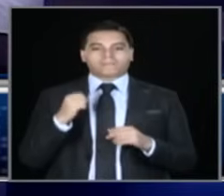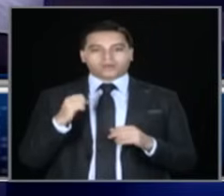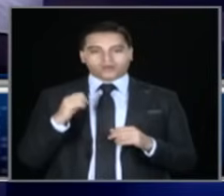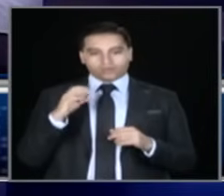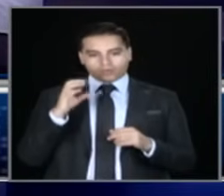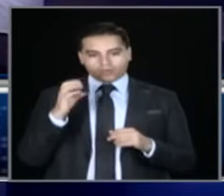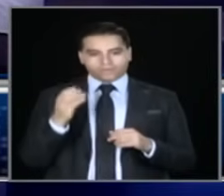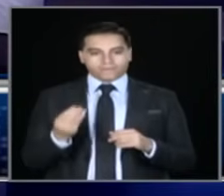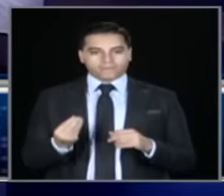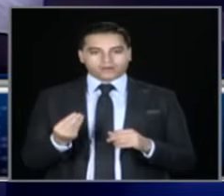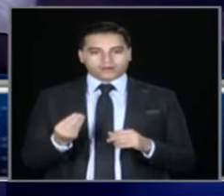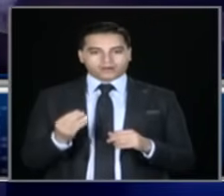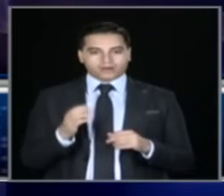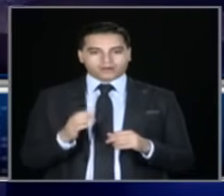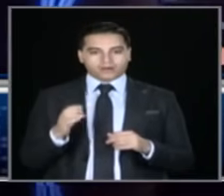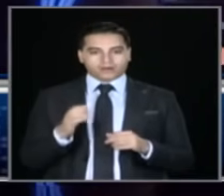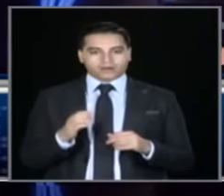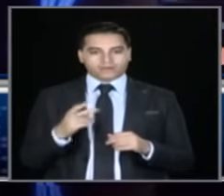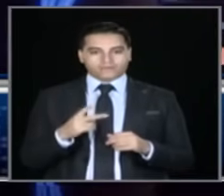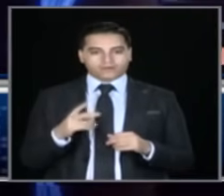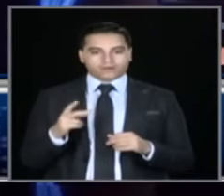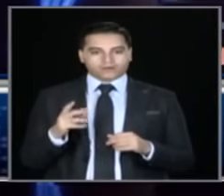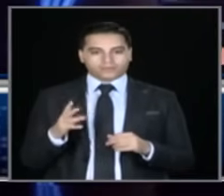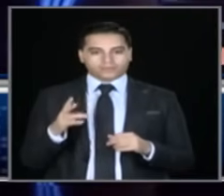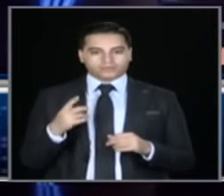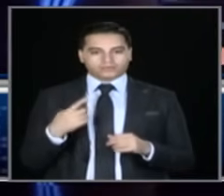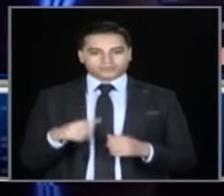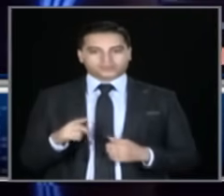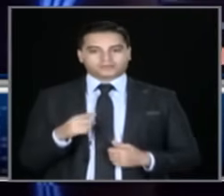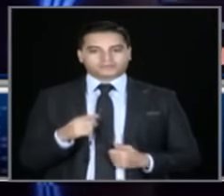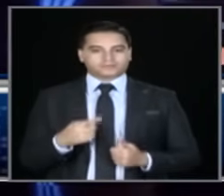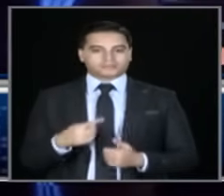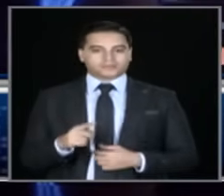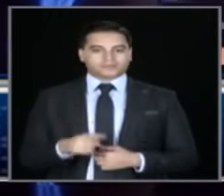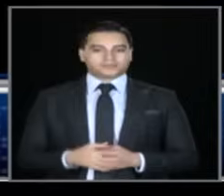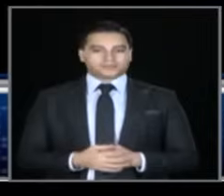إمام، ينزل إمام، ينزل إمام، ينزل إمام، أرسنال برشلونة.